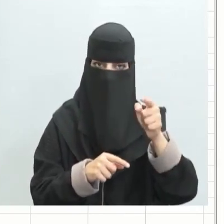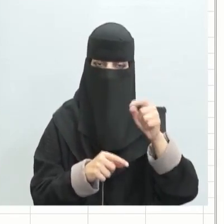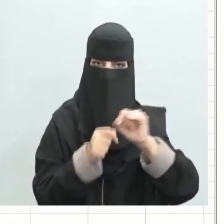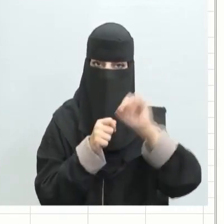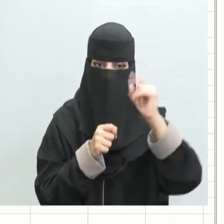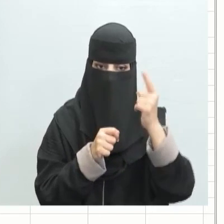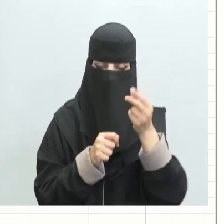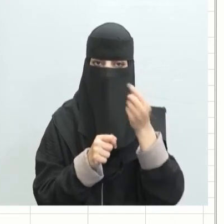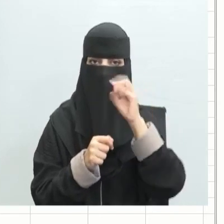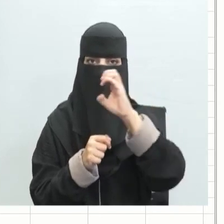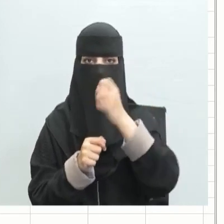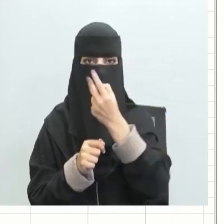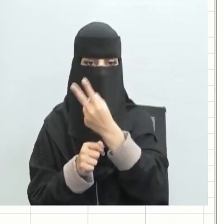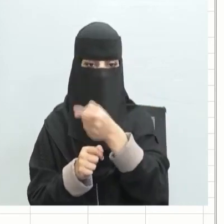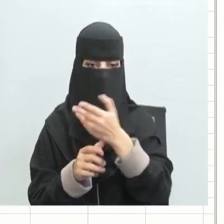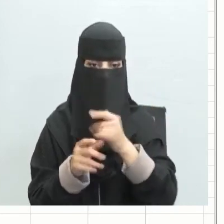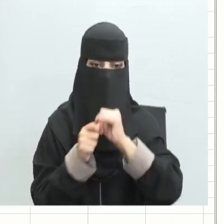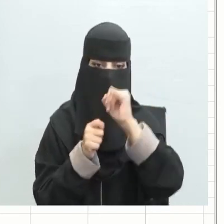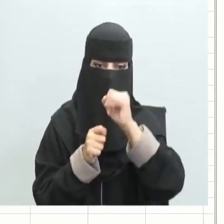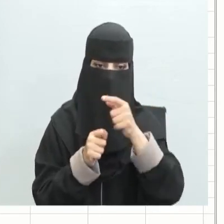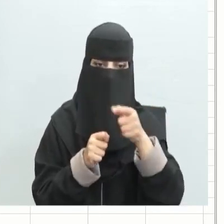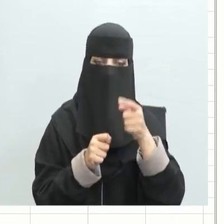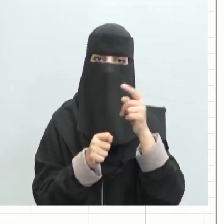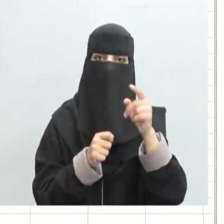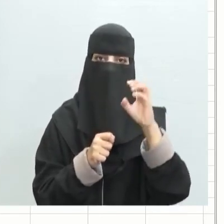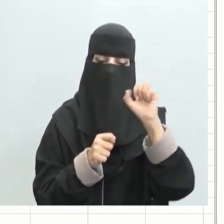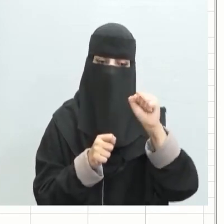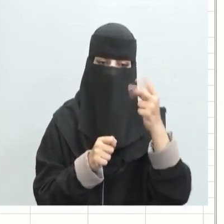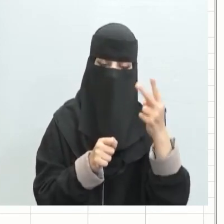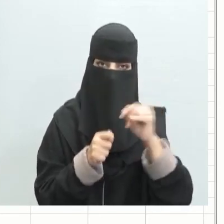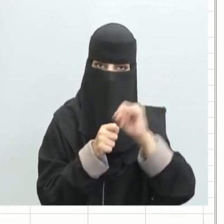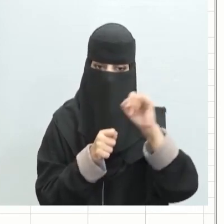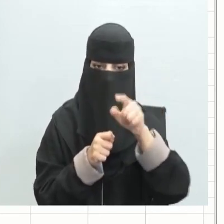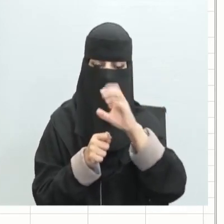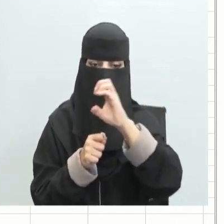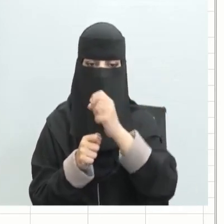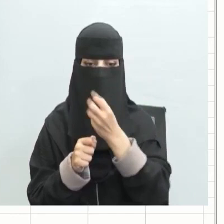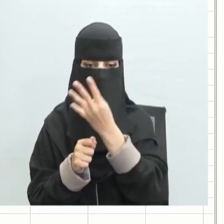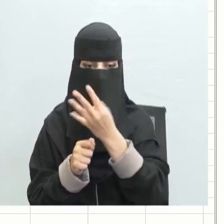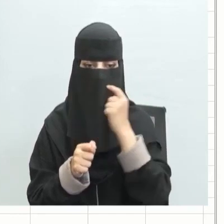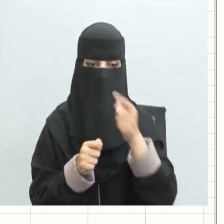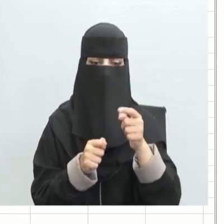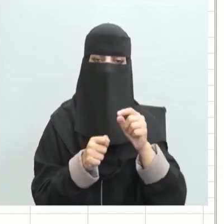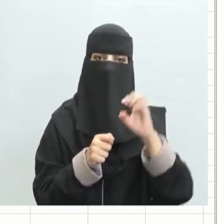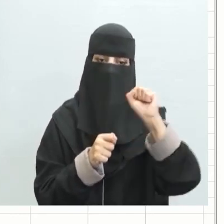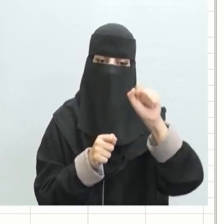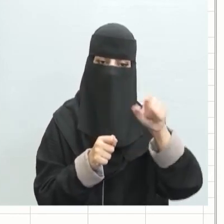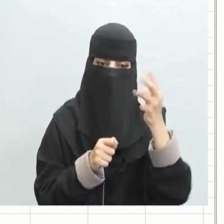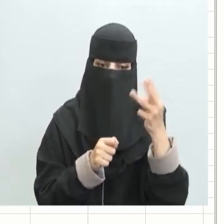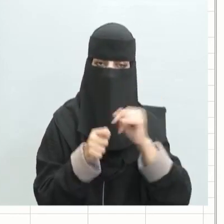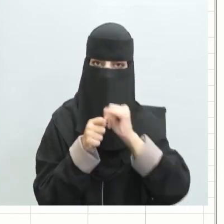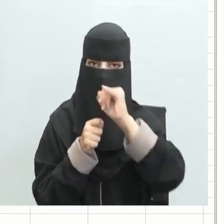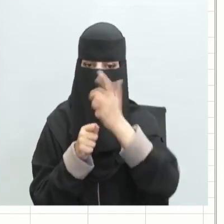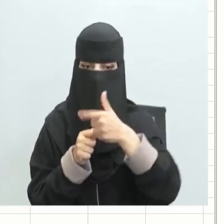فالسي طوله اثين اذا الا a اين السي طوله 4 اذا الا a 3 فالسي طوله 6ه طبعا السي هي